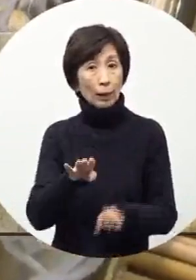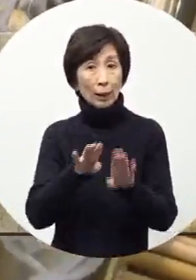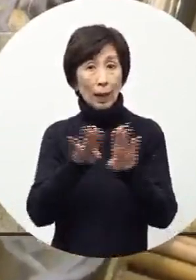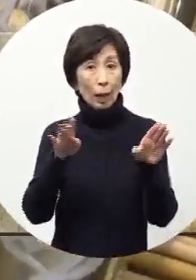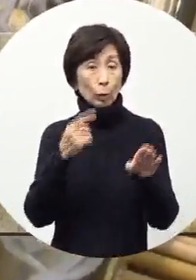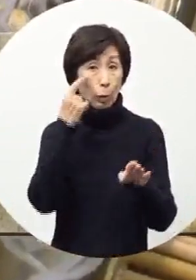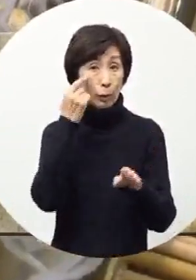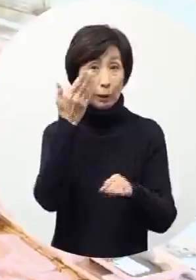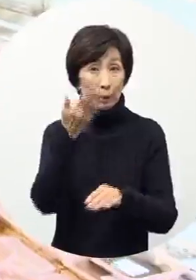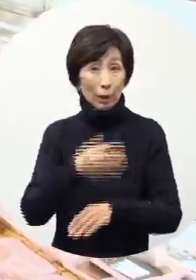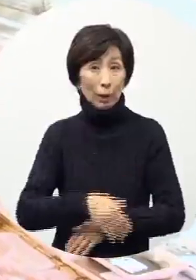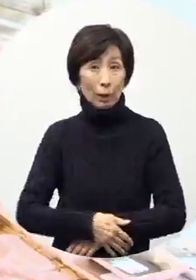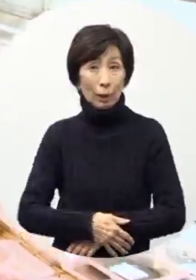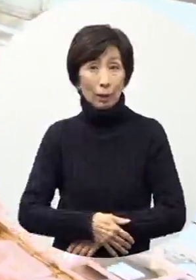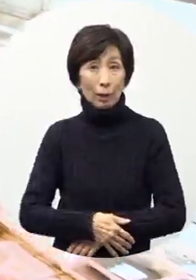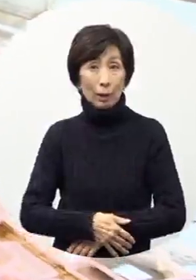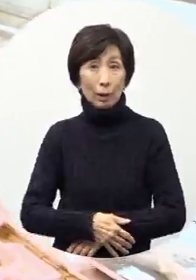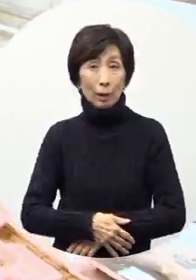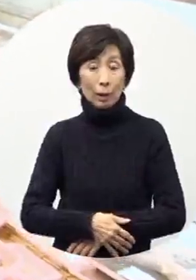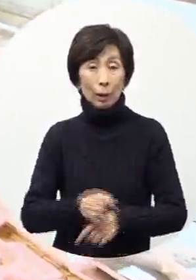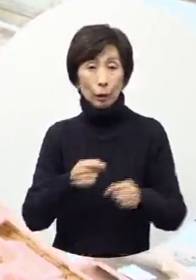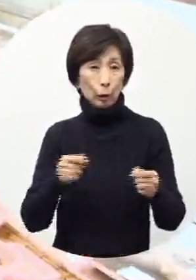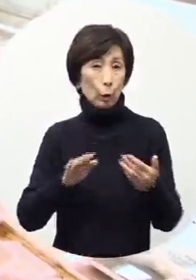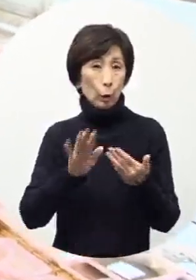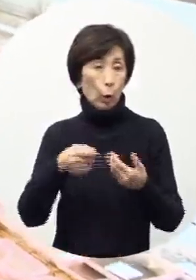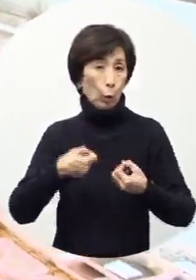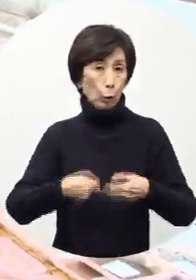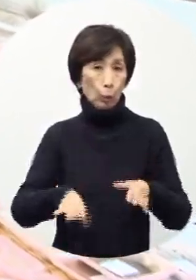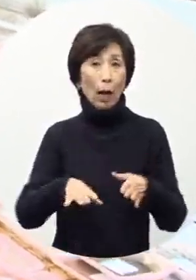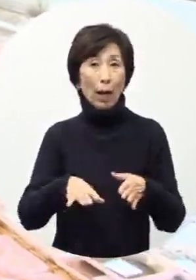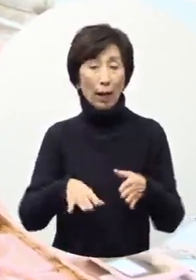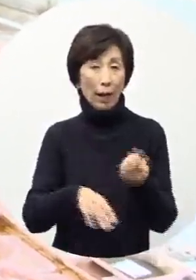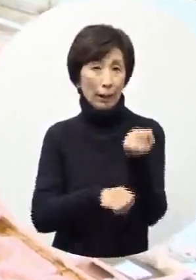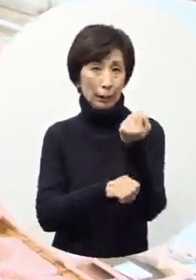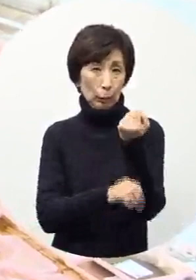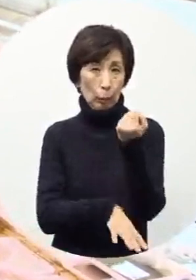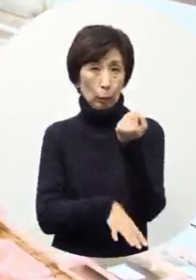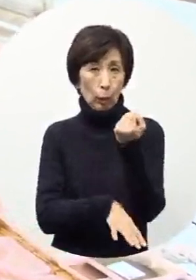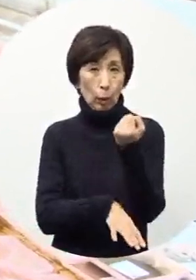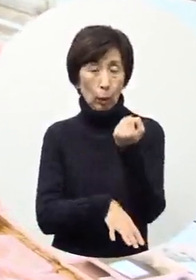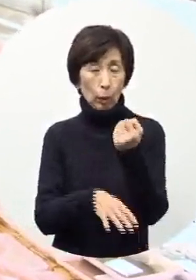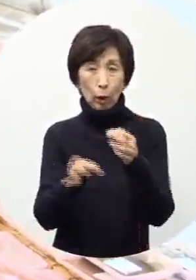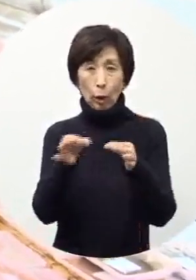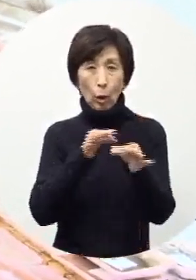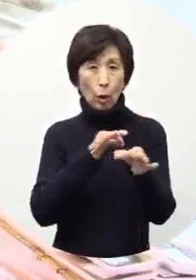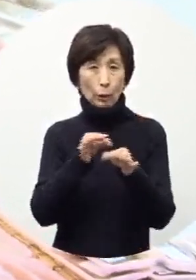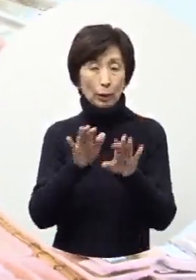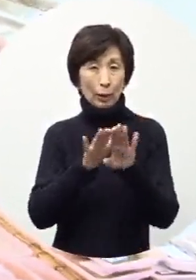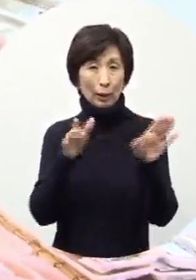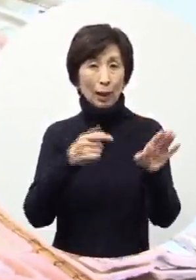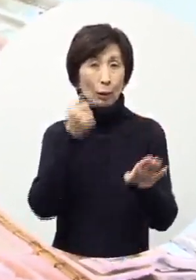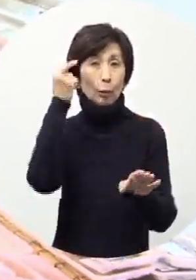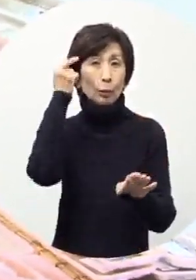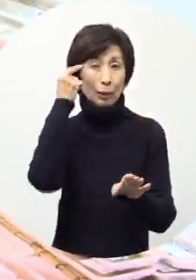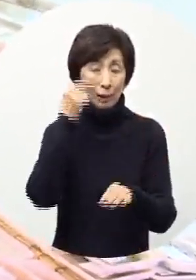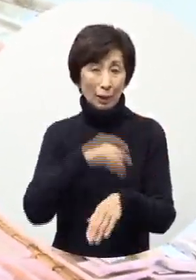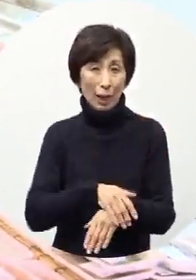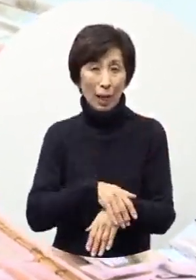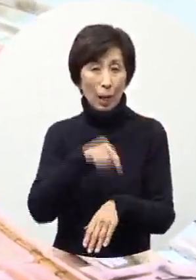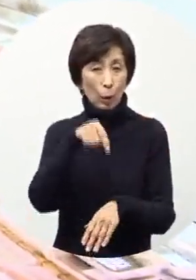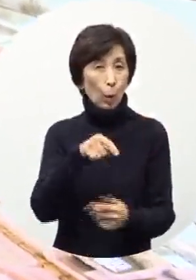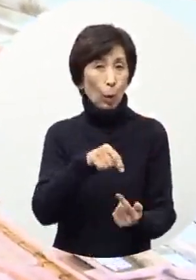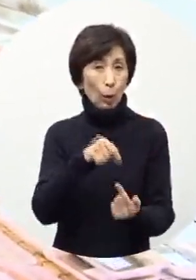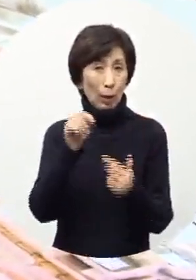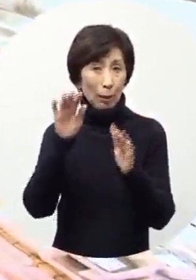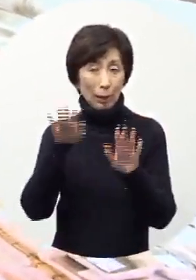うというふうに思ったんですか？ 自分長後生まれなんで、地元でやれたらなっていうのがありまして、今湘南台を選んで